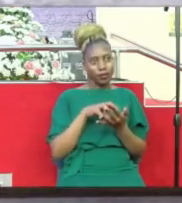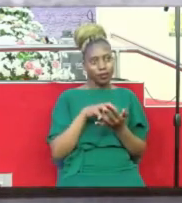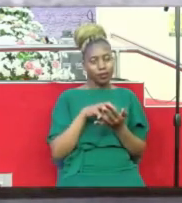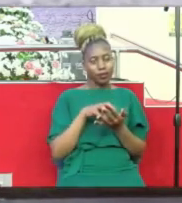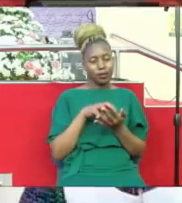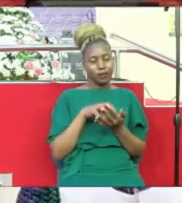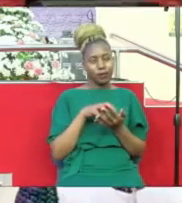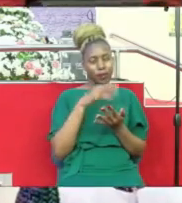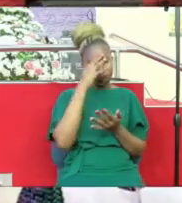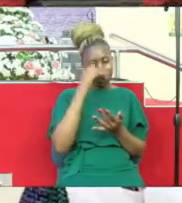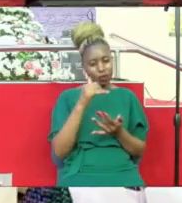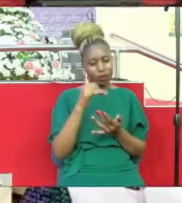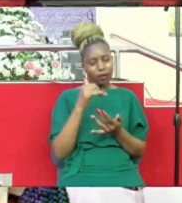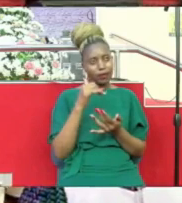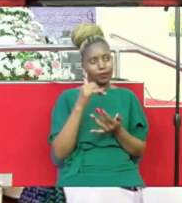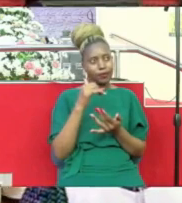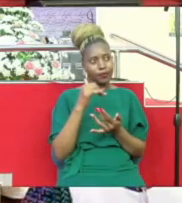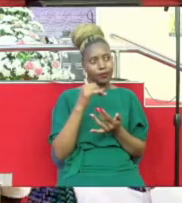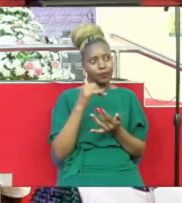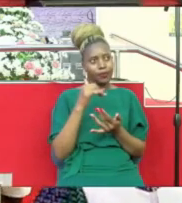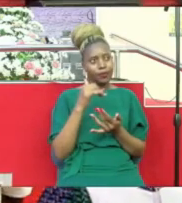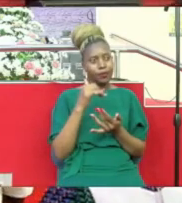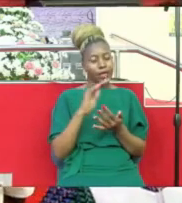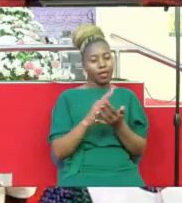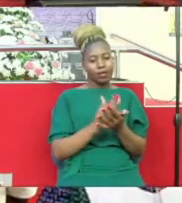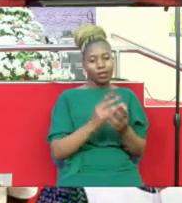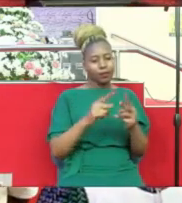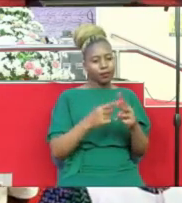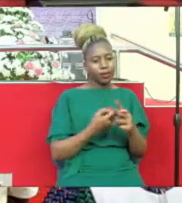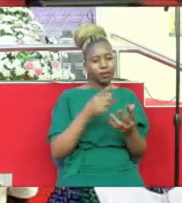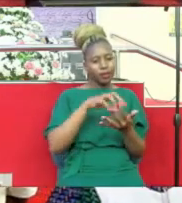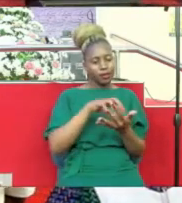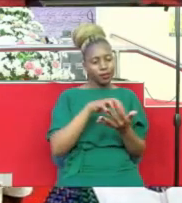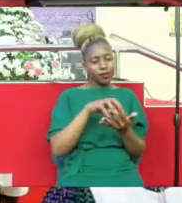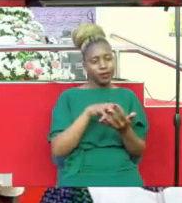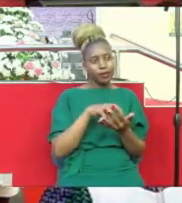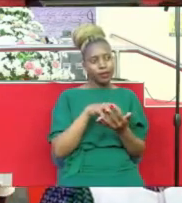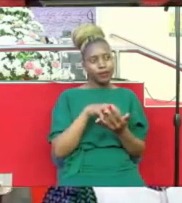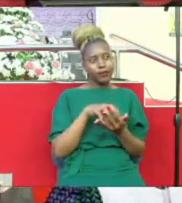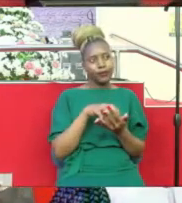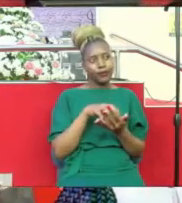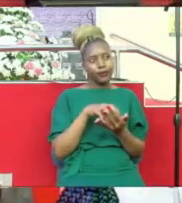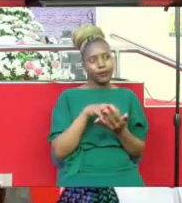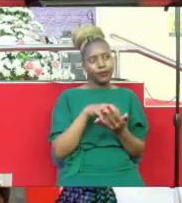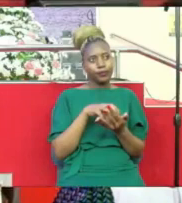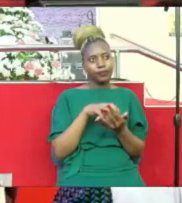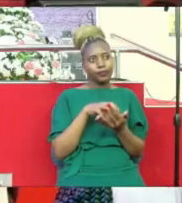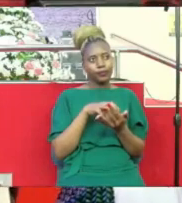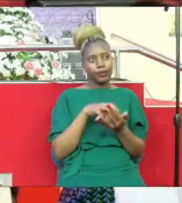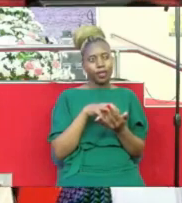Unaweza sema aje ni hali ya mwanzo pale. Because some Genesis moments, kwa sababu hali zingine za mwanzo, are marked with